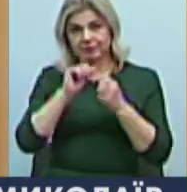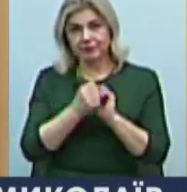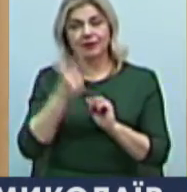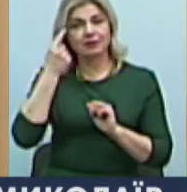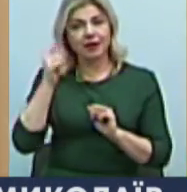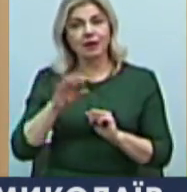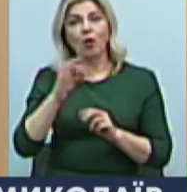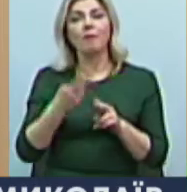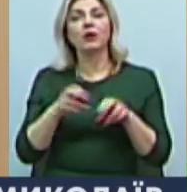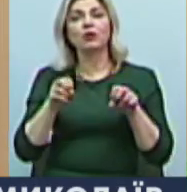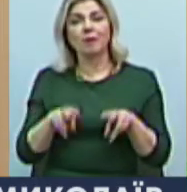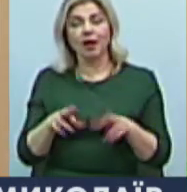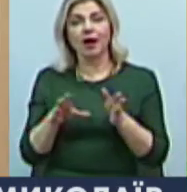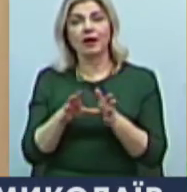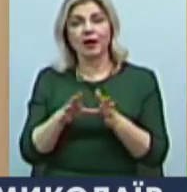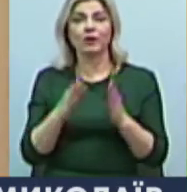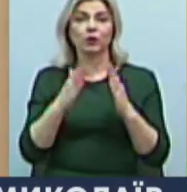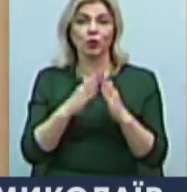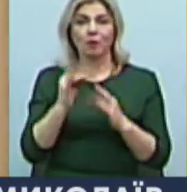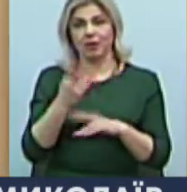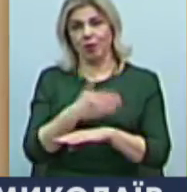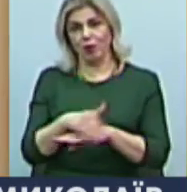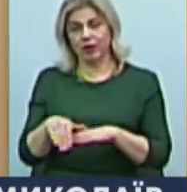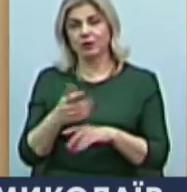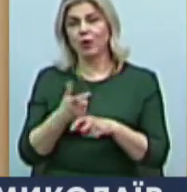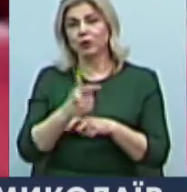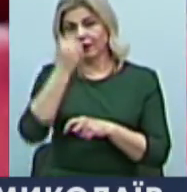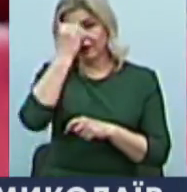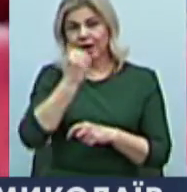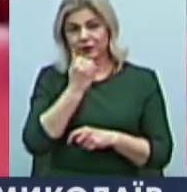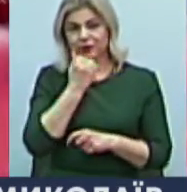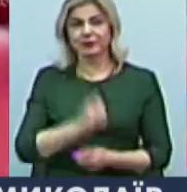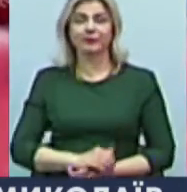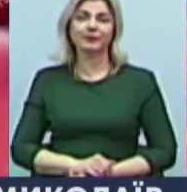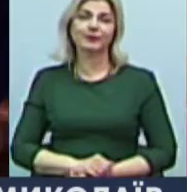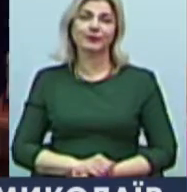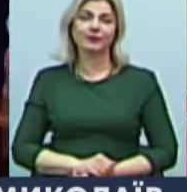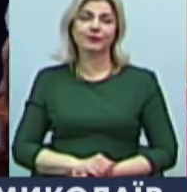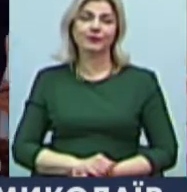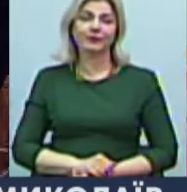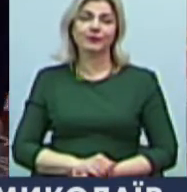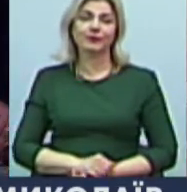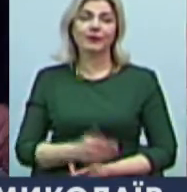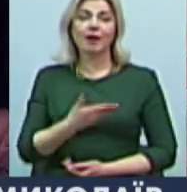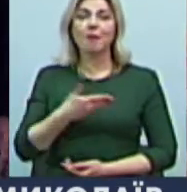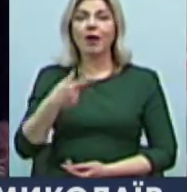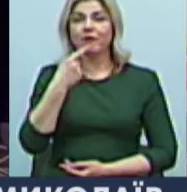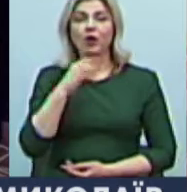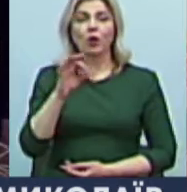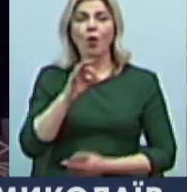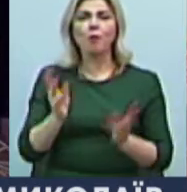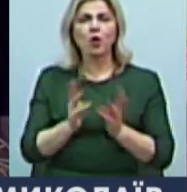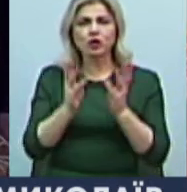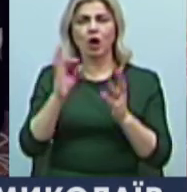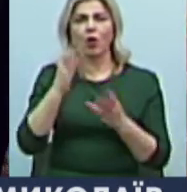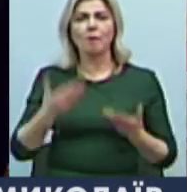про безпеку електроприладів вдома та на вулиці. Ми дуже вдячні. Сьогодні говорили о бытових, о дітях, о пожарах,